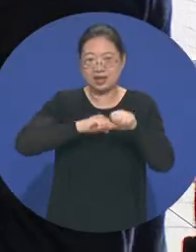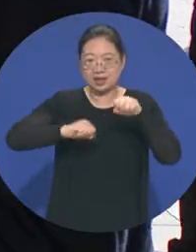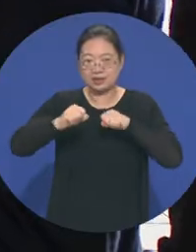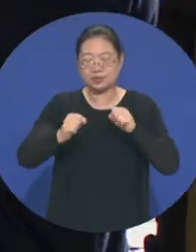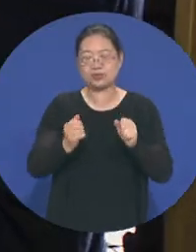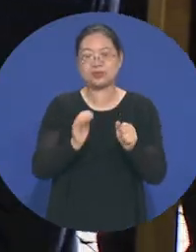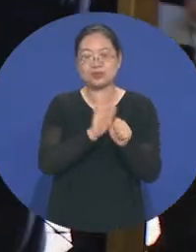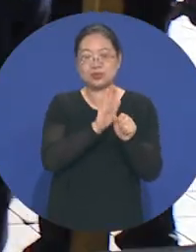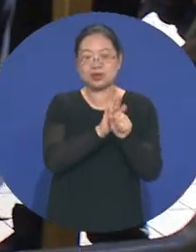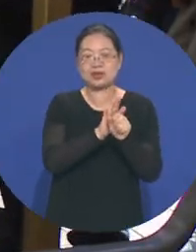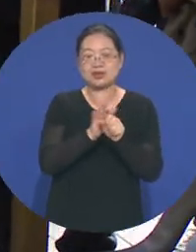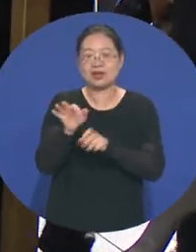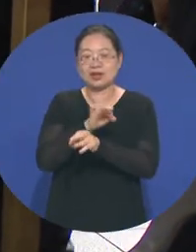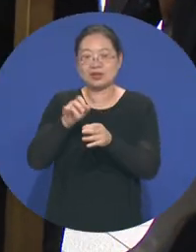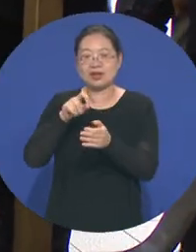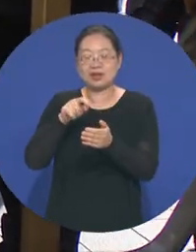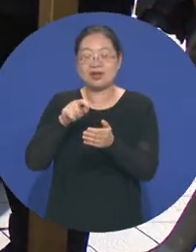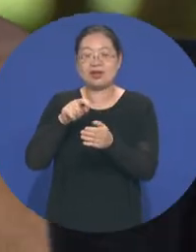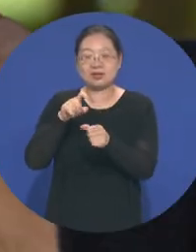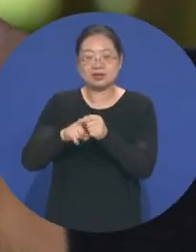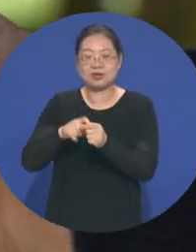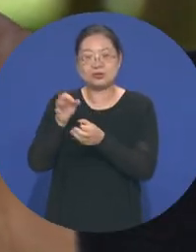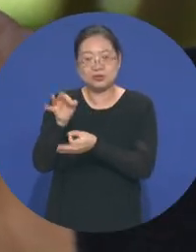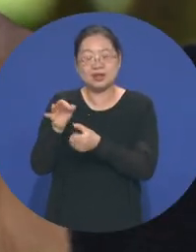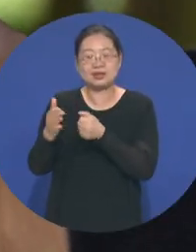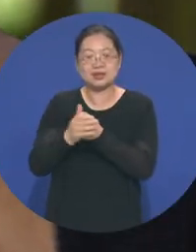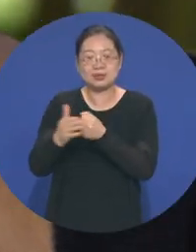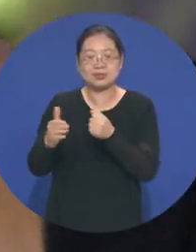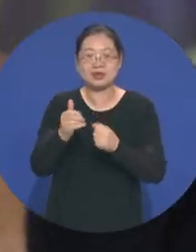활동을 촉진하는 경제적 투자라는 점에서